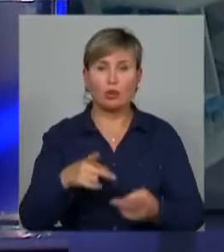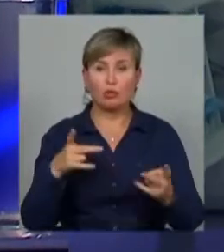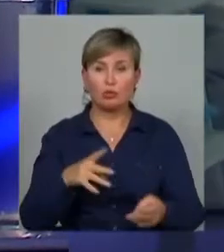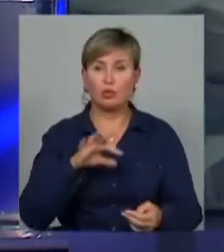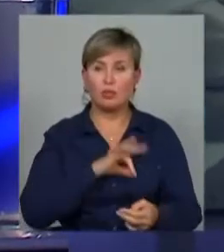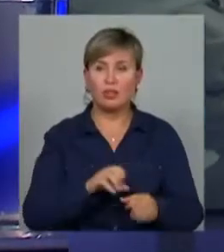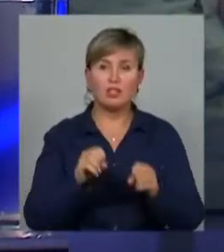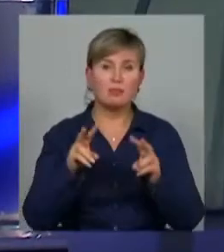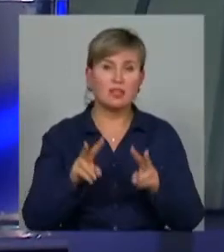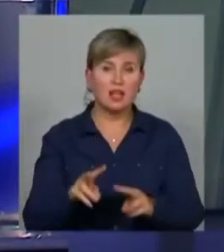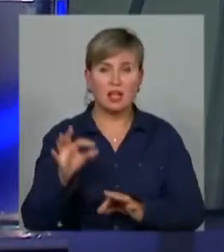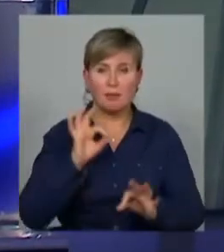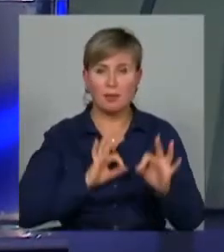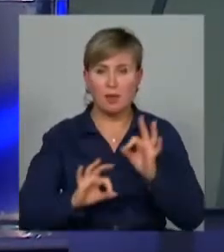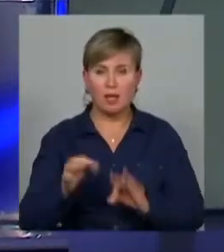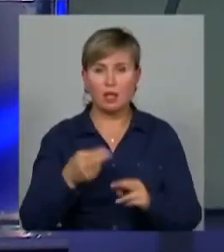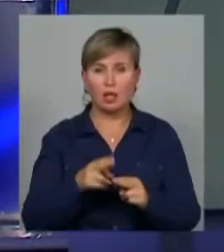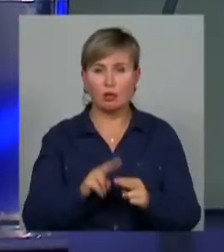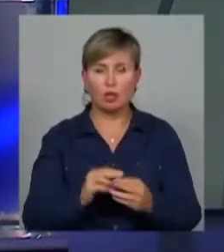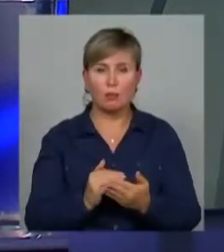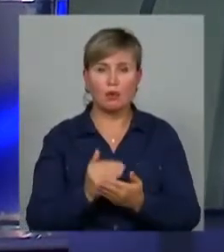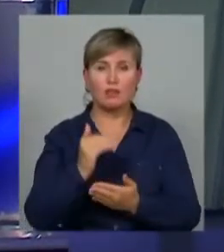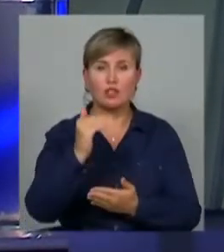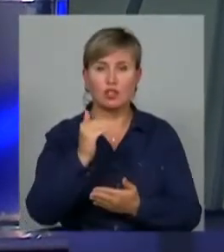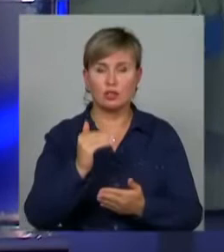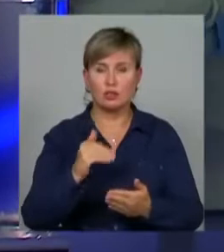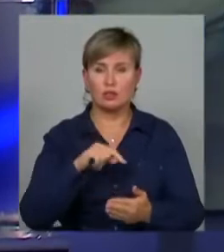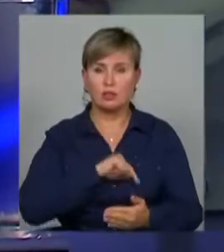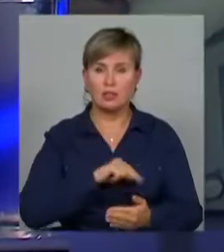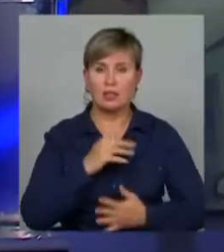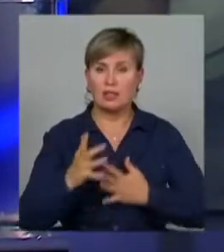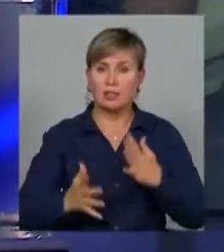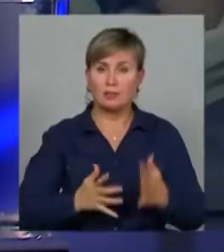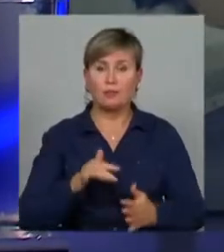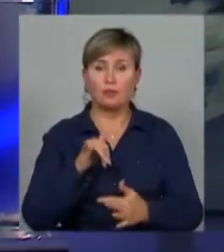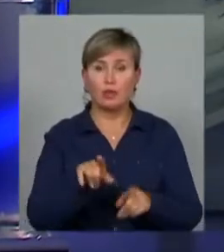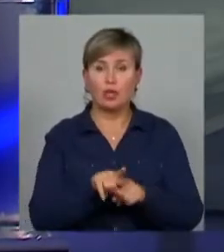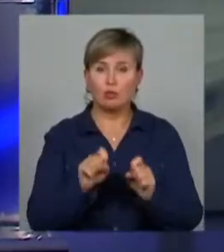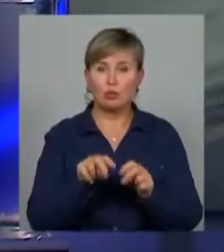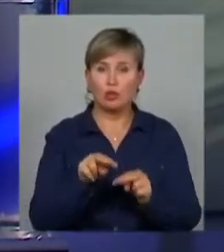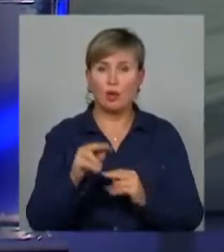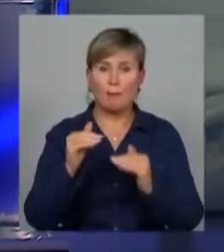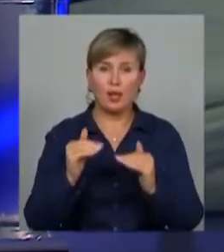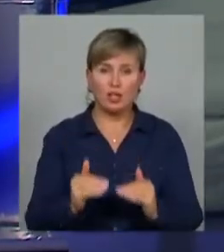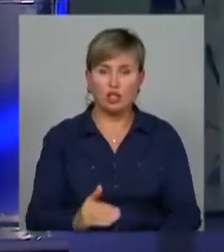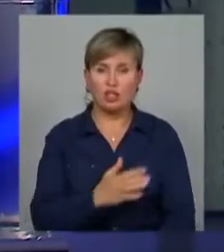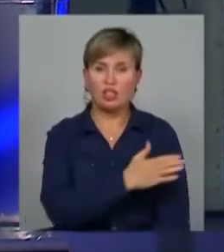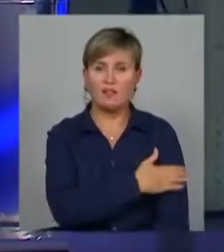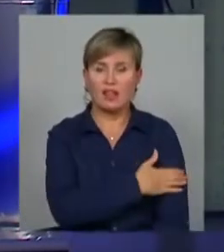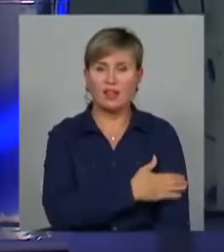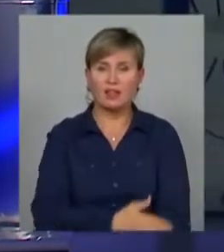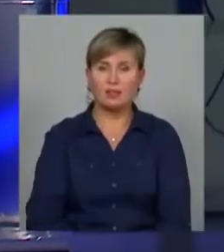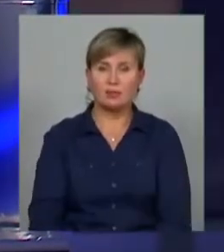применение специальных препаратов, которые повышают резистентность. У них также может наблюдаться пониженное давление.